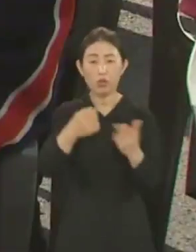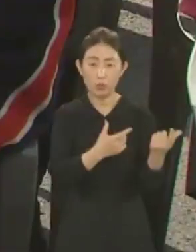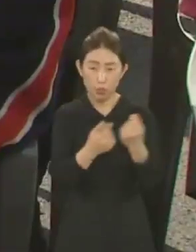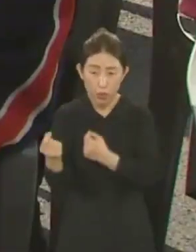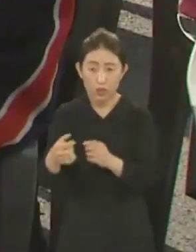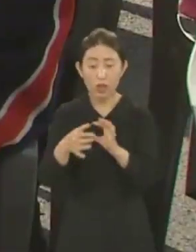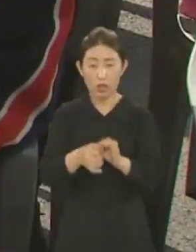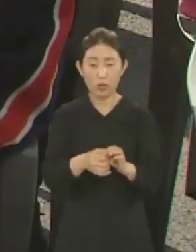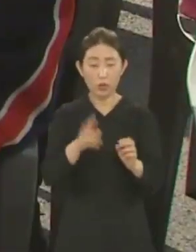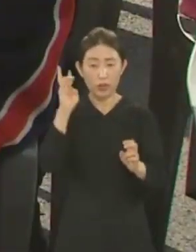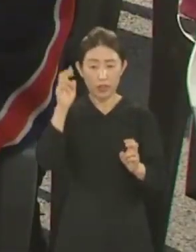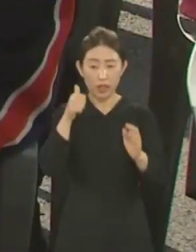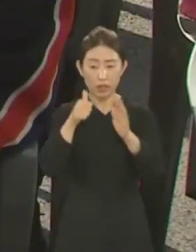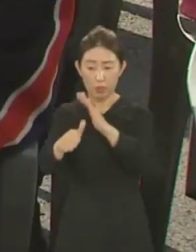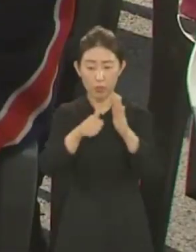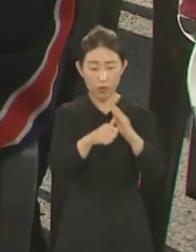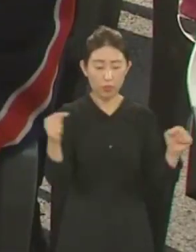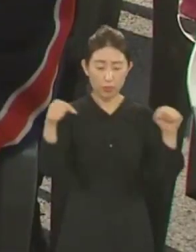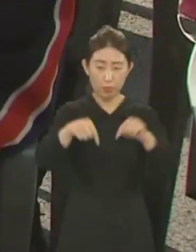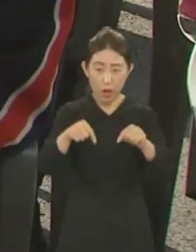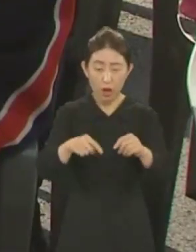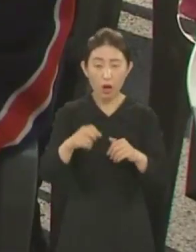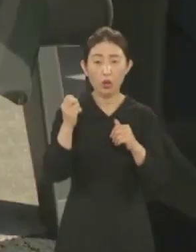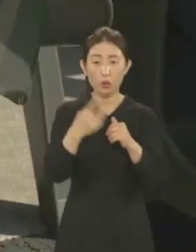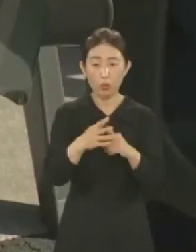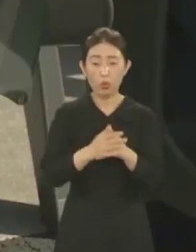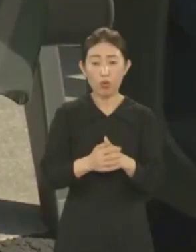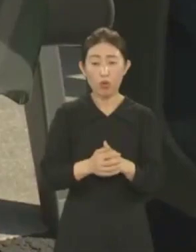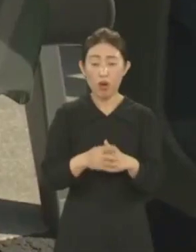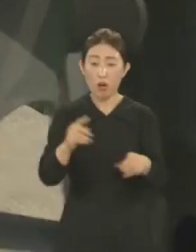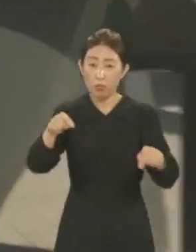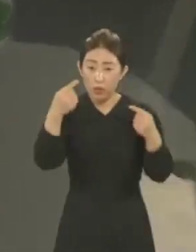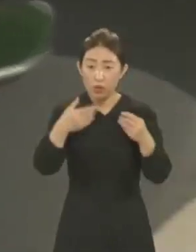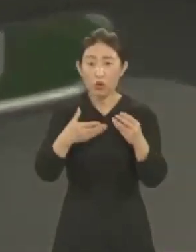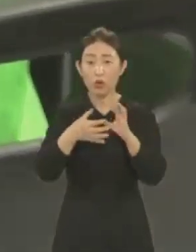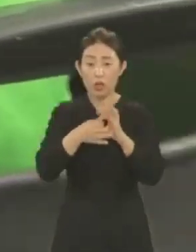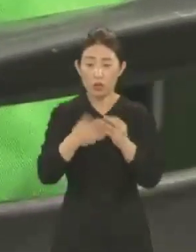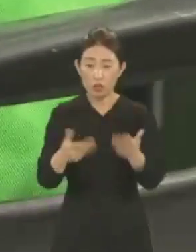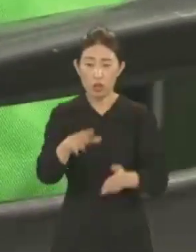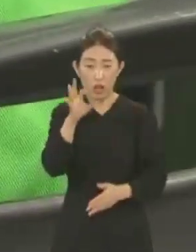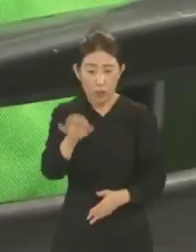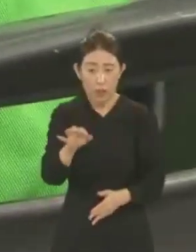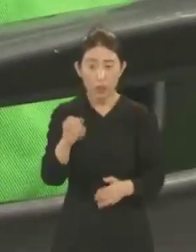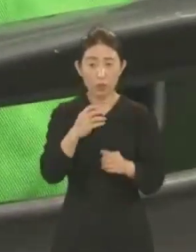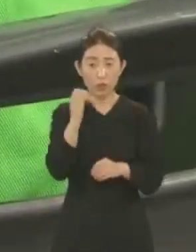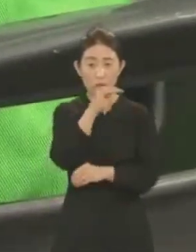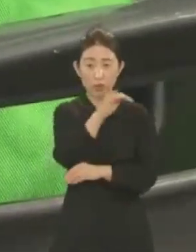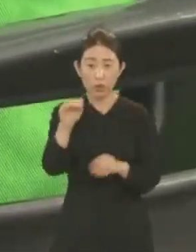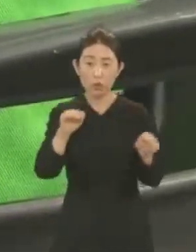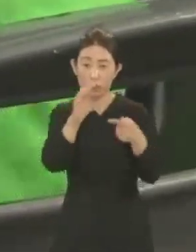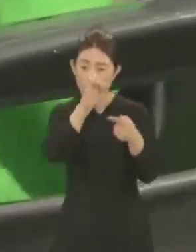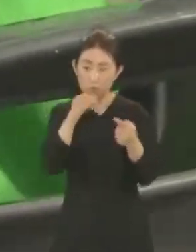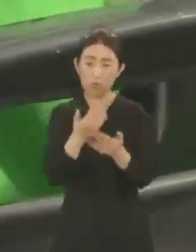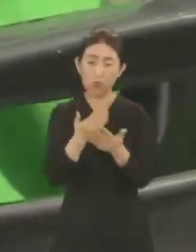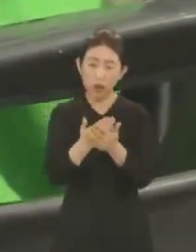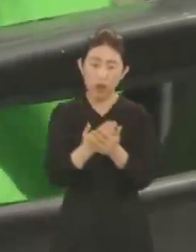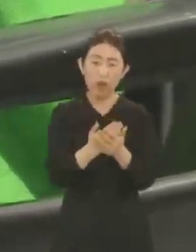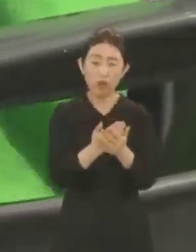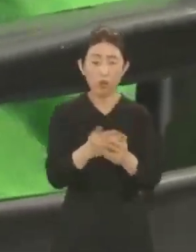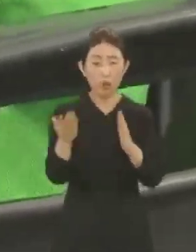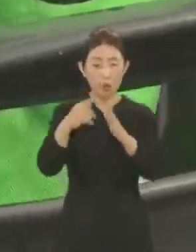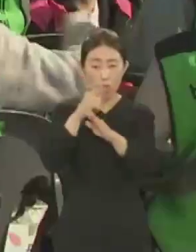노사협의체 구성 명절 휴가비 기본급의 100%, 복리후생수당 공무원과 동일기준 적용 등을 요구하고